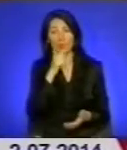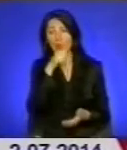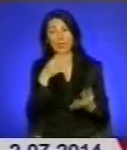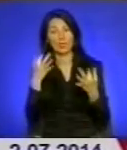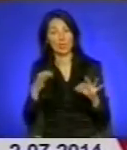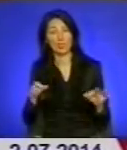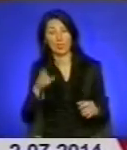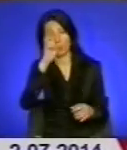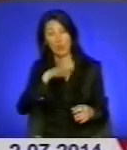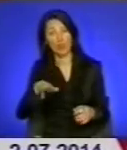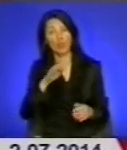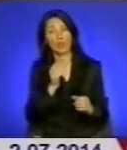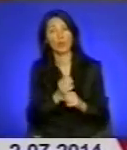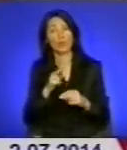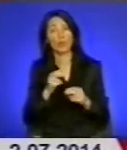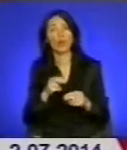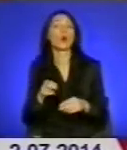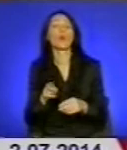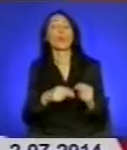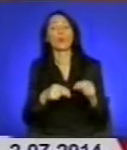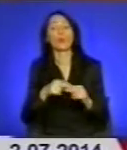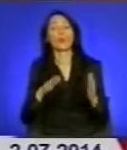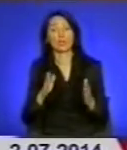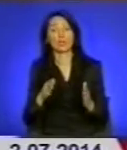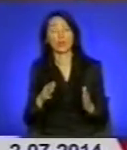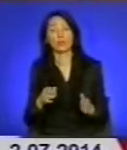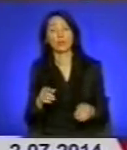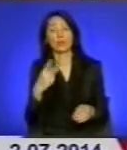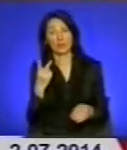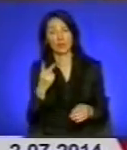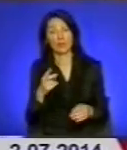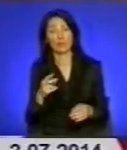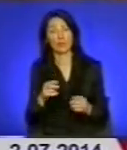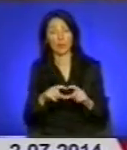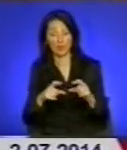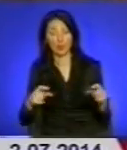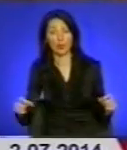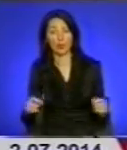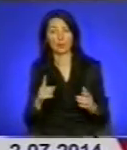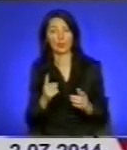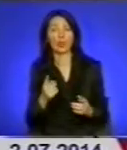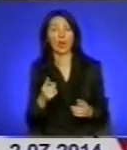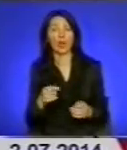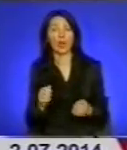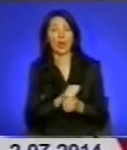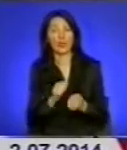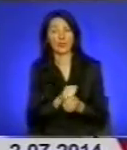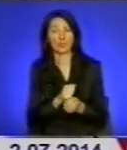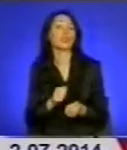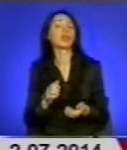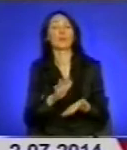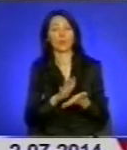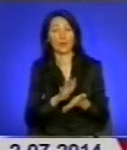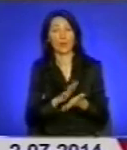лише дві очисних споруди лише одна сміттєзвалище в області паспортизоване та експлуатується з порушеннями тверді побутові відходи мають